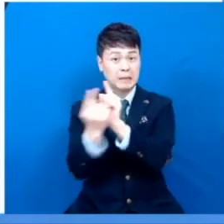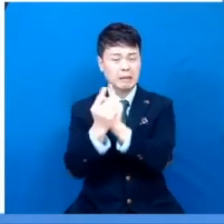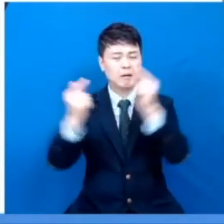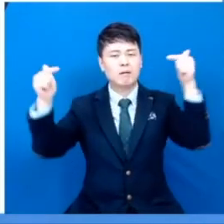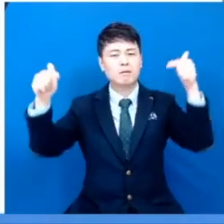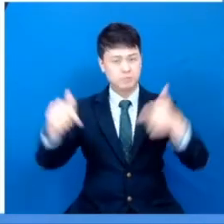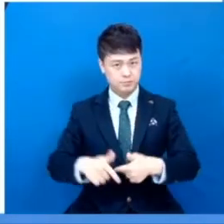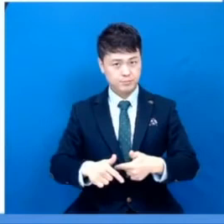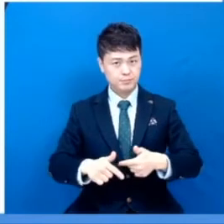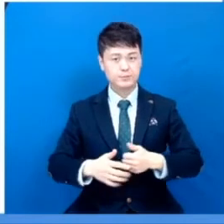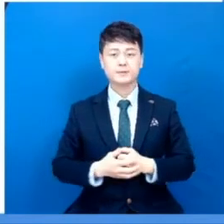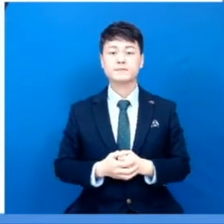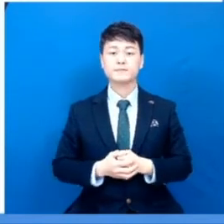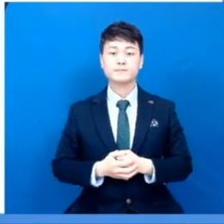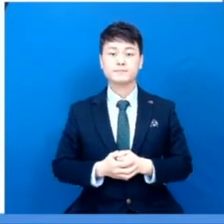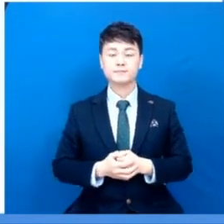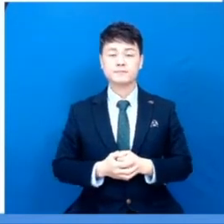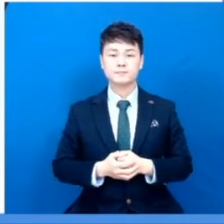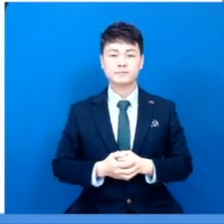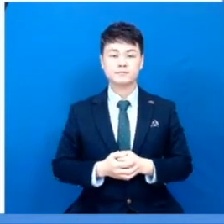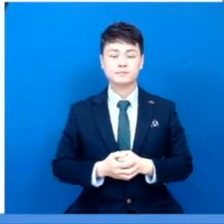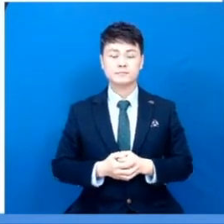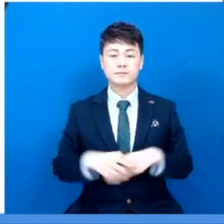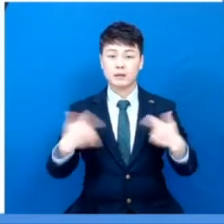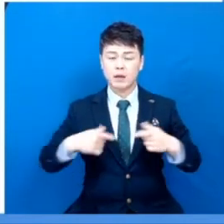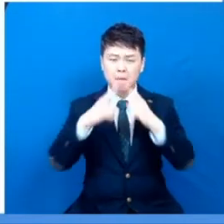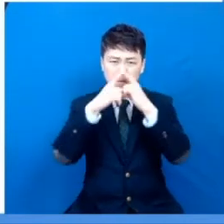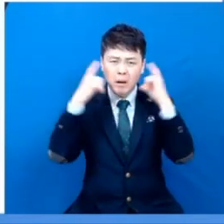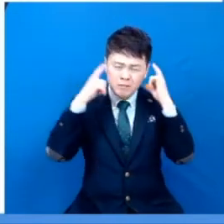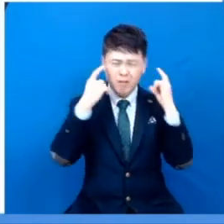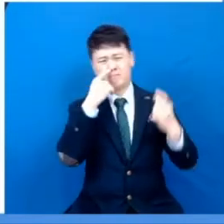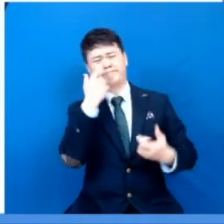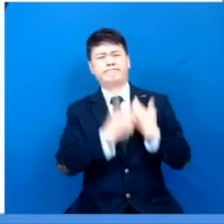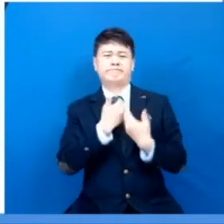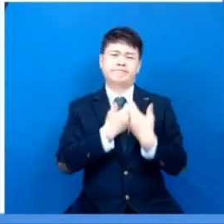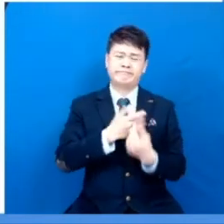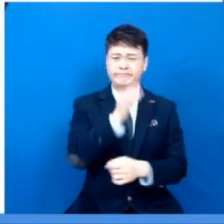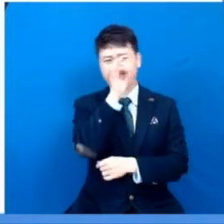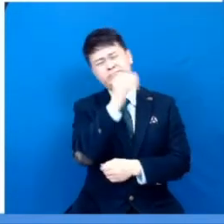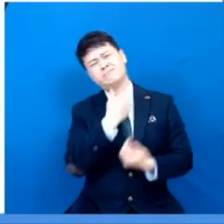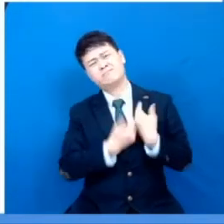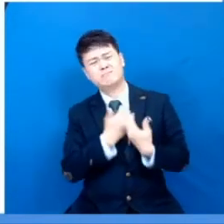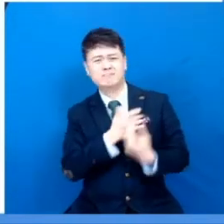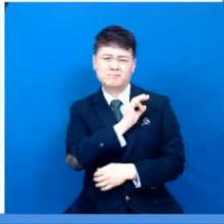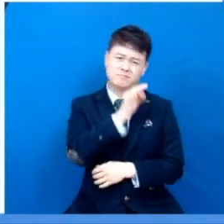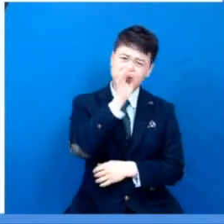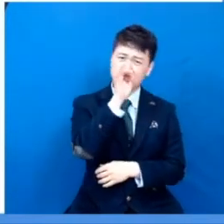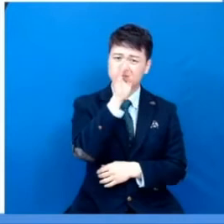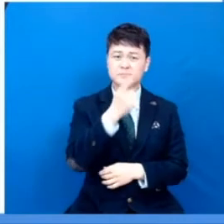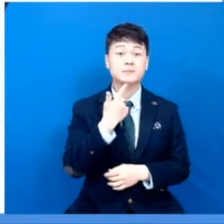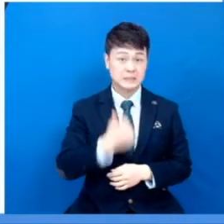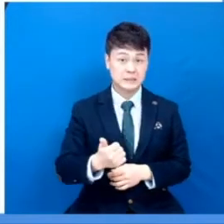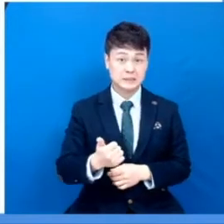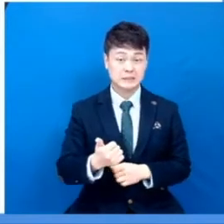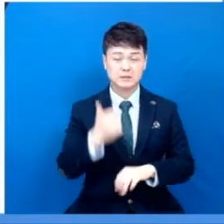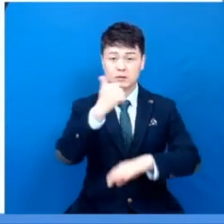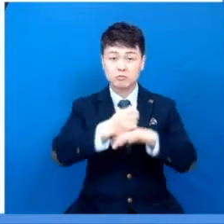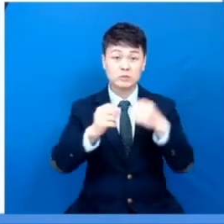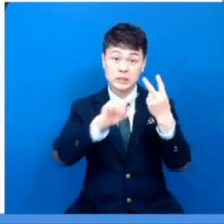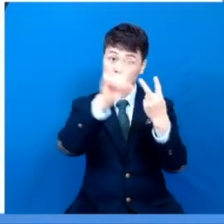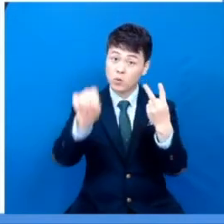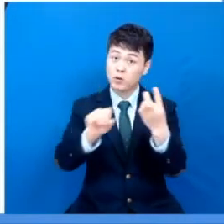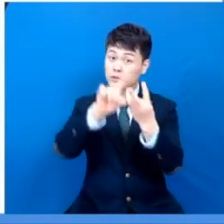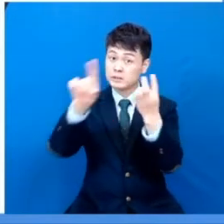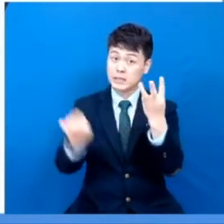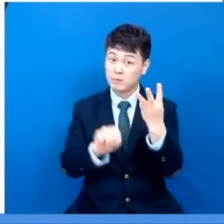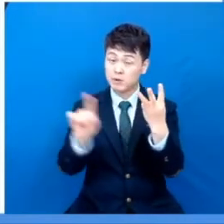감소하였으며 익숙치 않은 마스크 착용 에 적응해야 했습니다 특히 이 3월에는